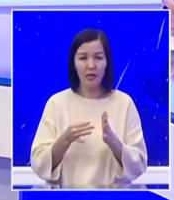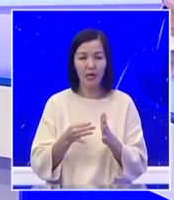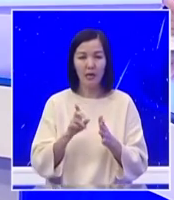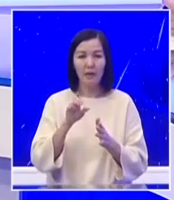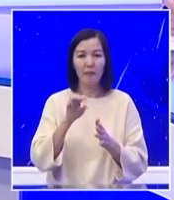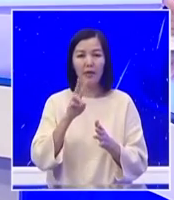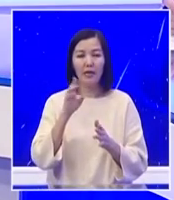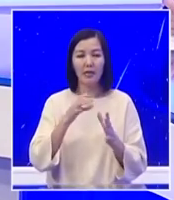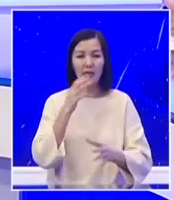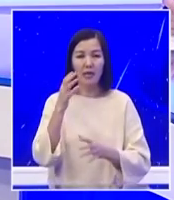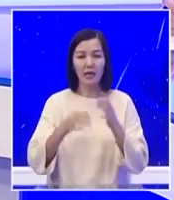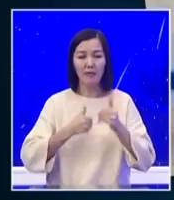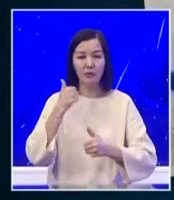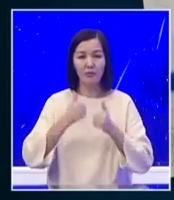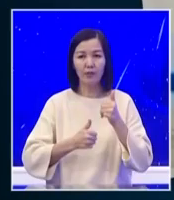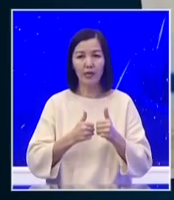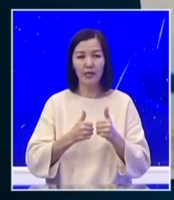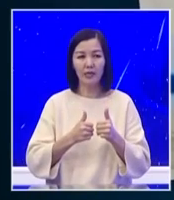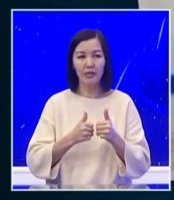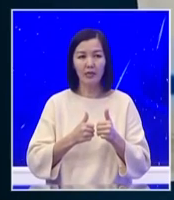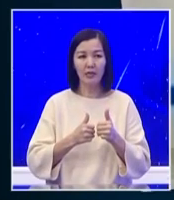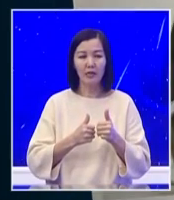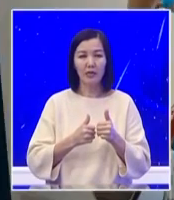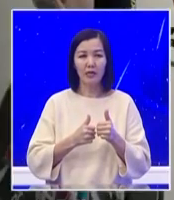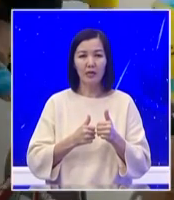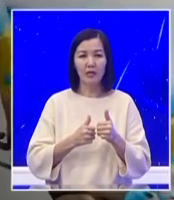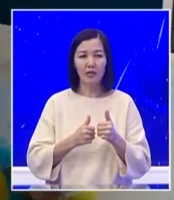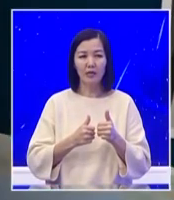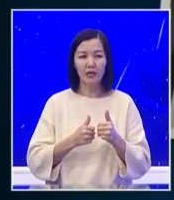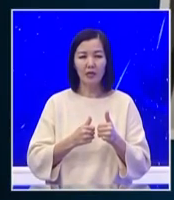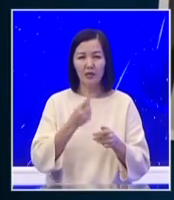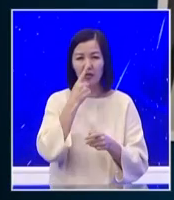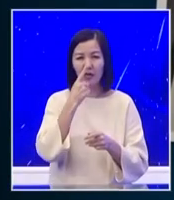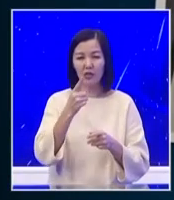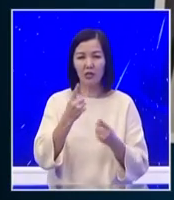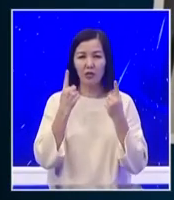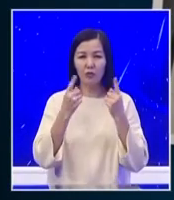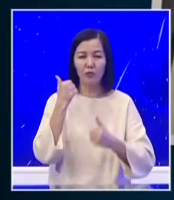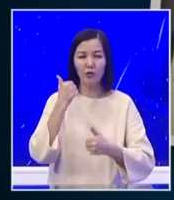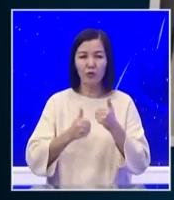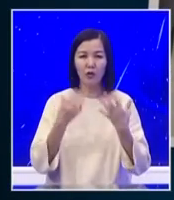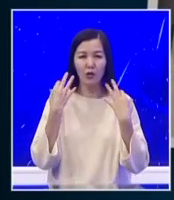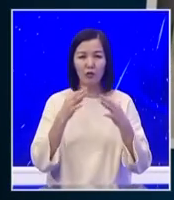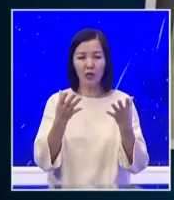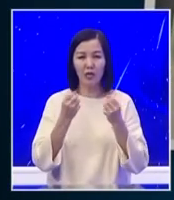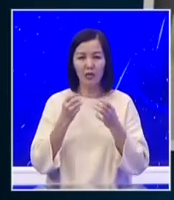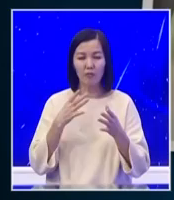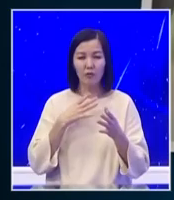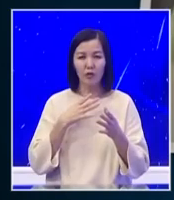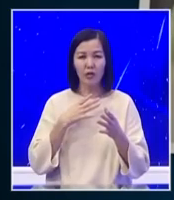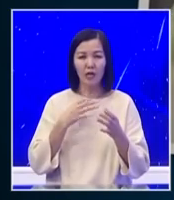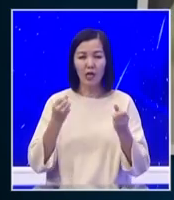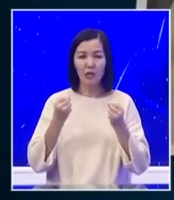Берлинде өткен әлем чемпионатында спринт, омниум және кейрин қашықтықтарында дүбірлі жарысқа жолдама алып отыр.